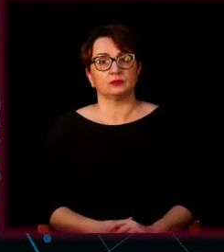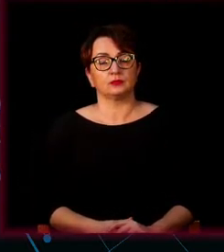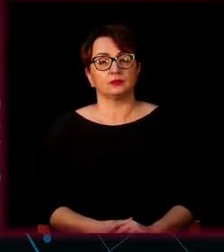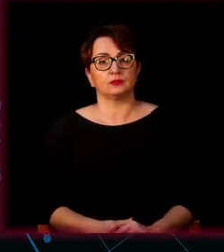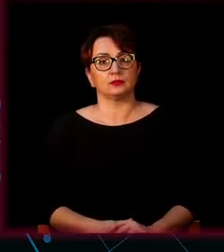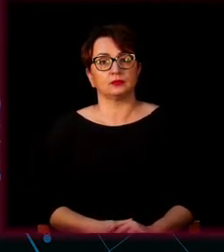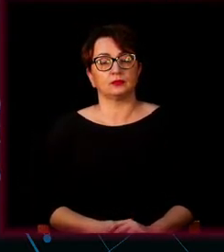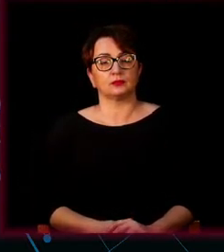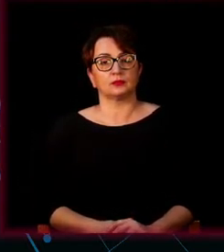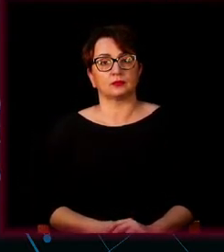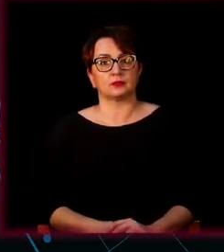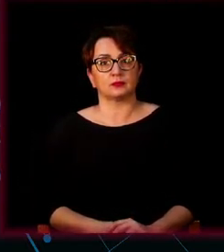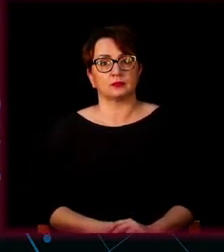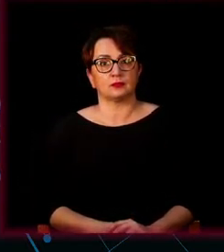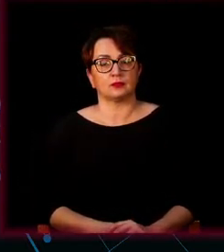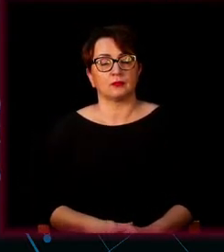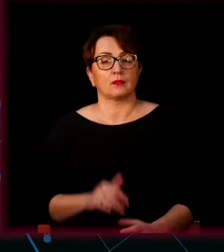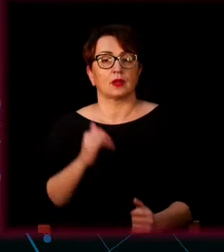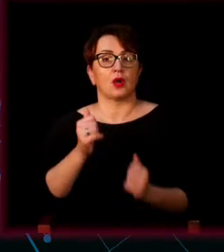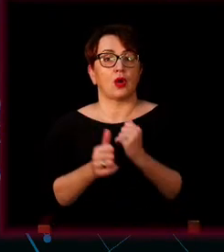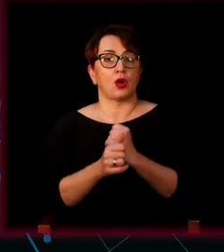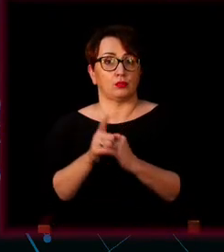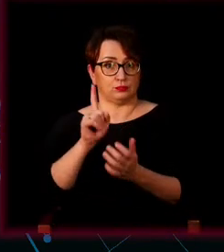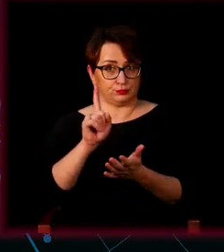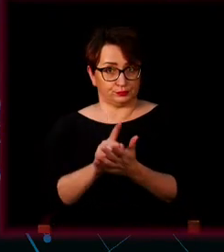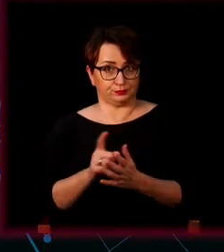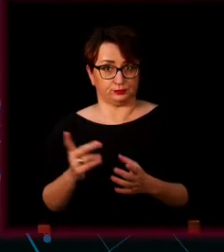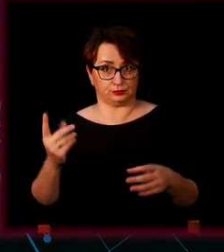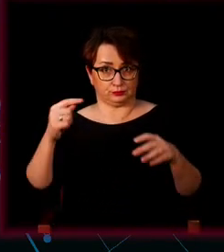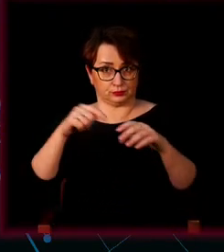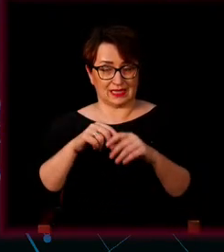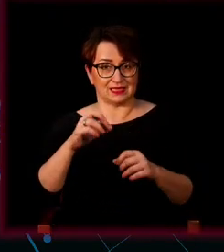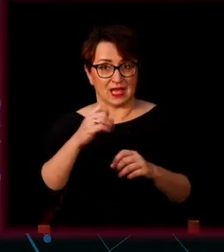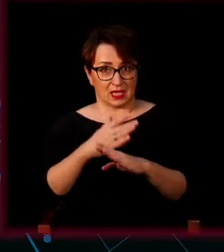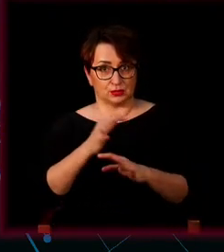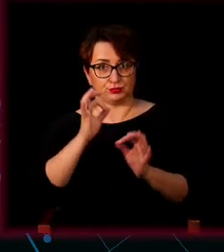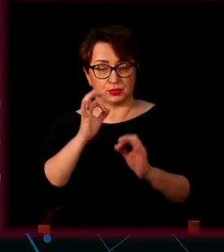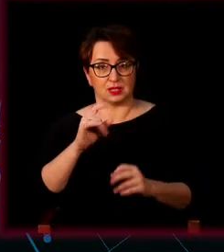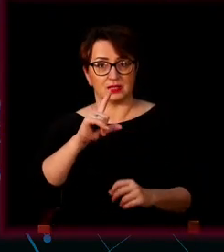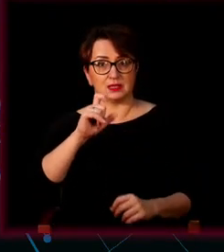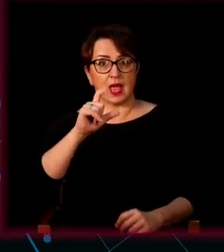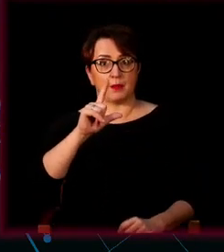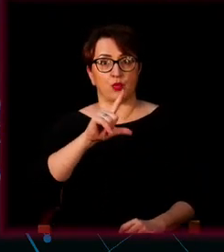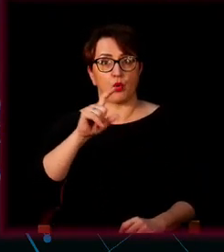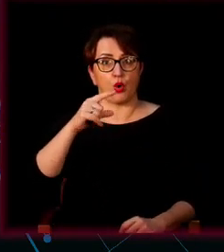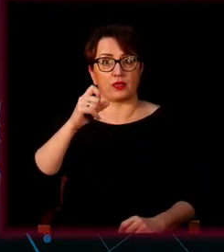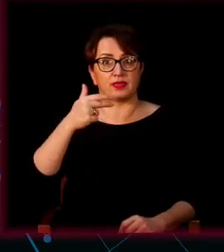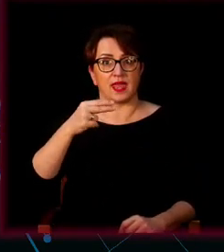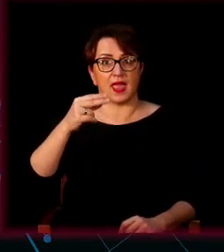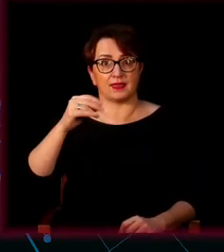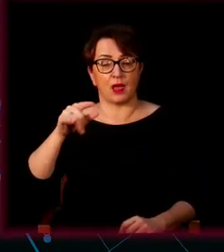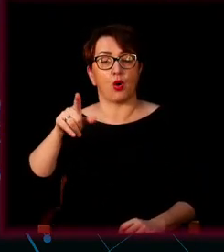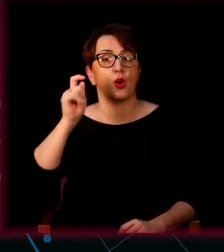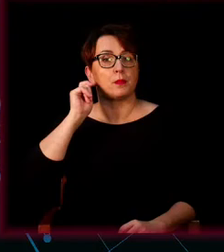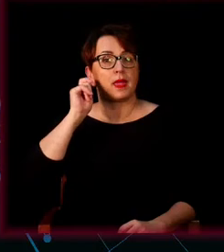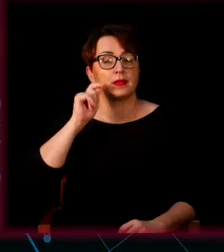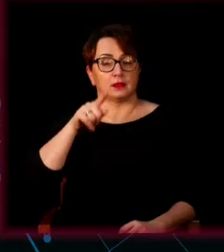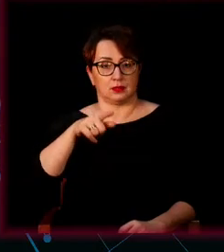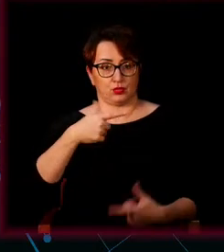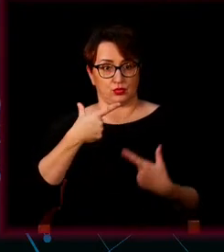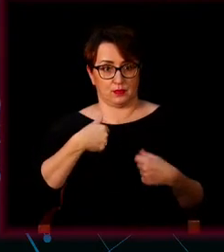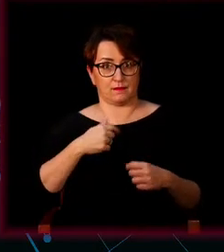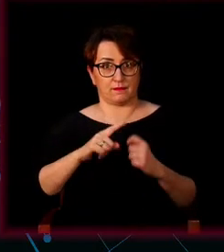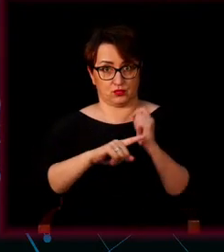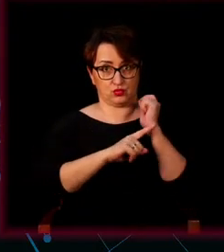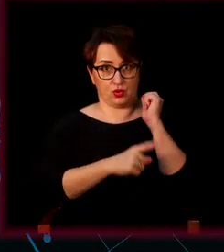jeśli chodzi o genitalia. Jeśli dochodzi do zapłodnienia w tym okresie kemmer, to osoba zachodząca w ciążę pozostaje w tej